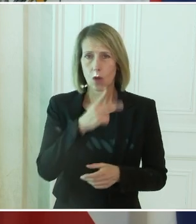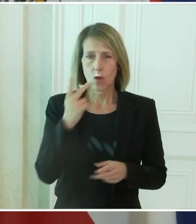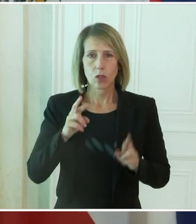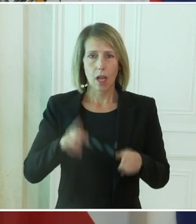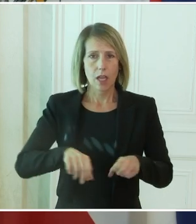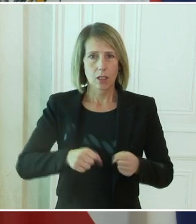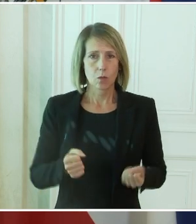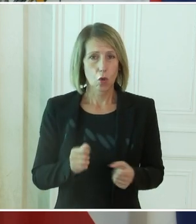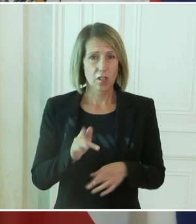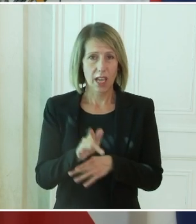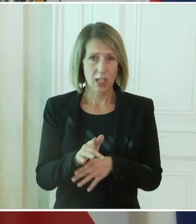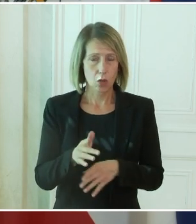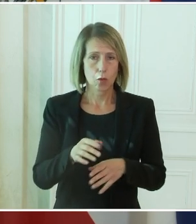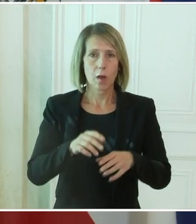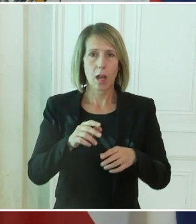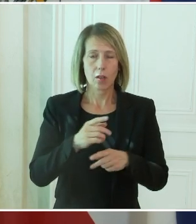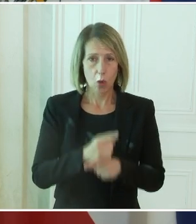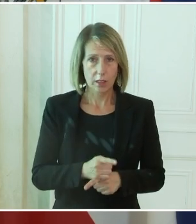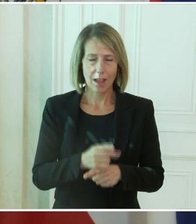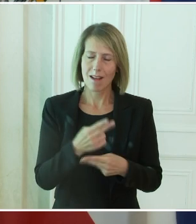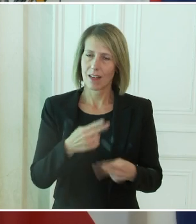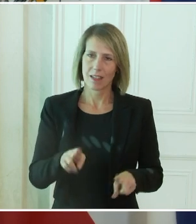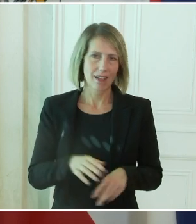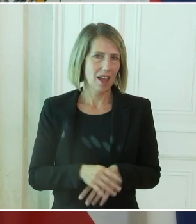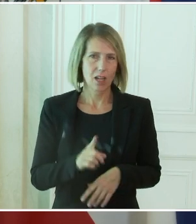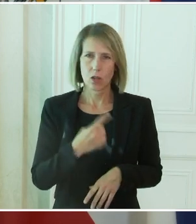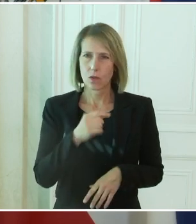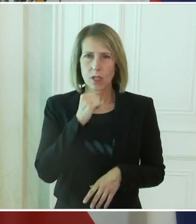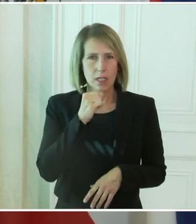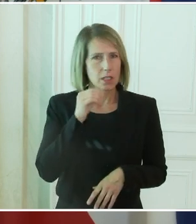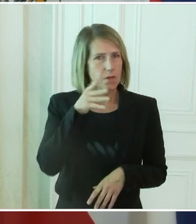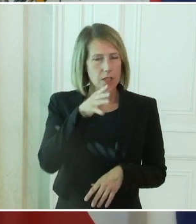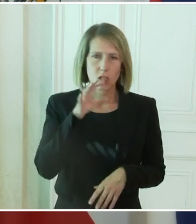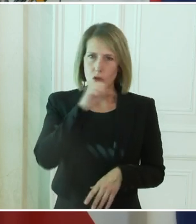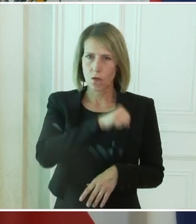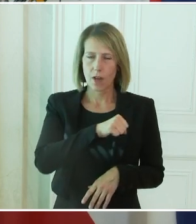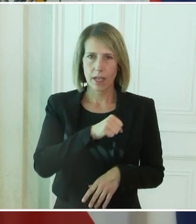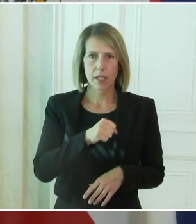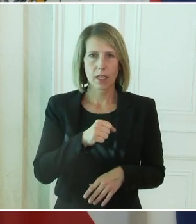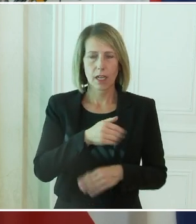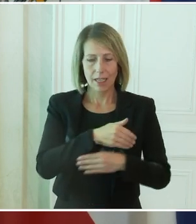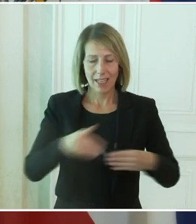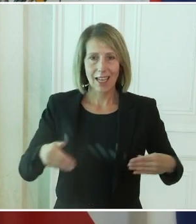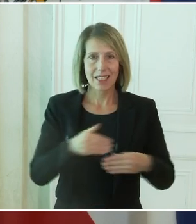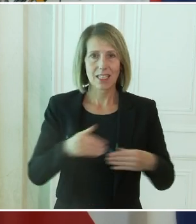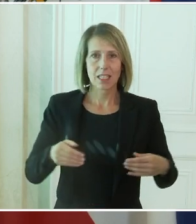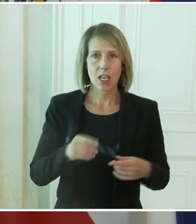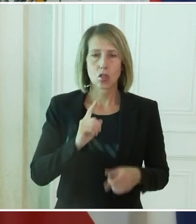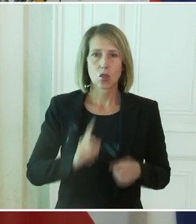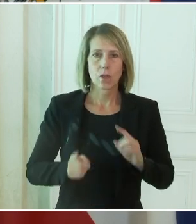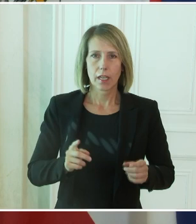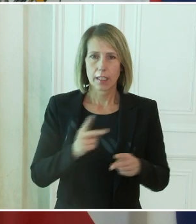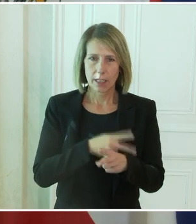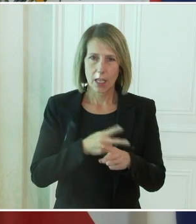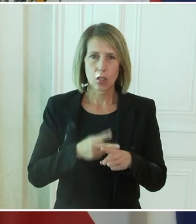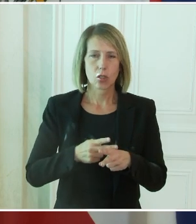nicht schweigen, wenn jemand im 21. Jahrhundert versucht, die Grenzen eines souveränen Staates, die territoriale Integrität